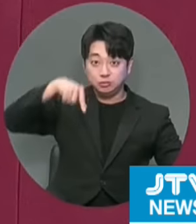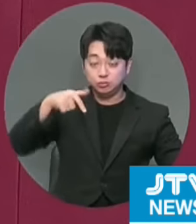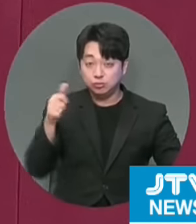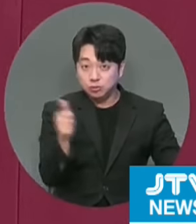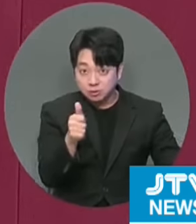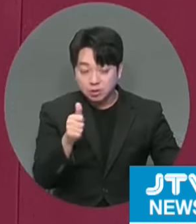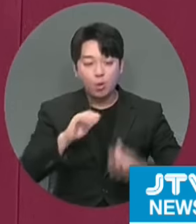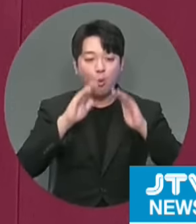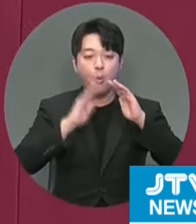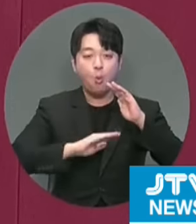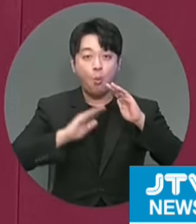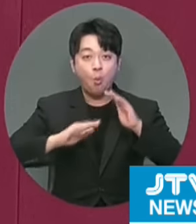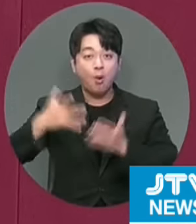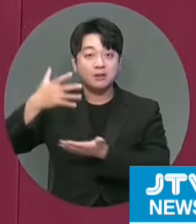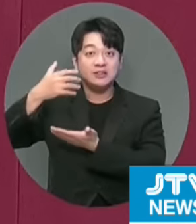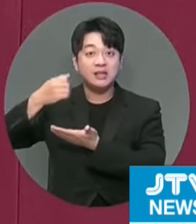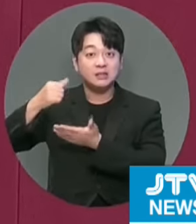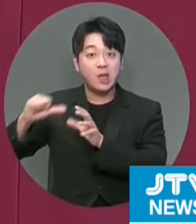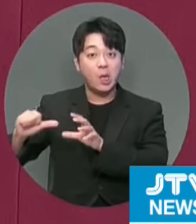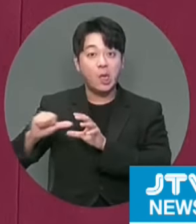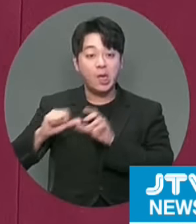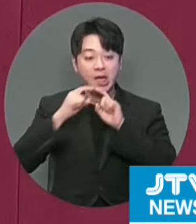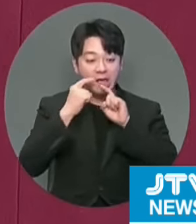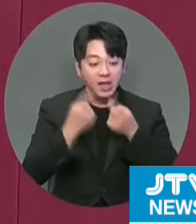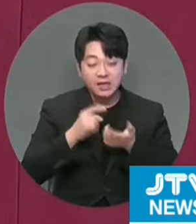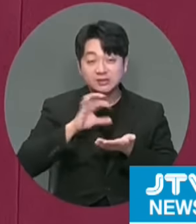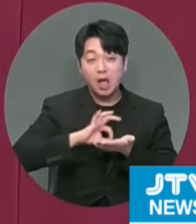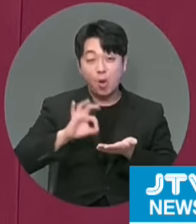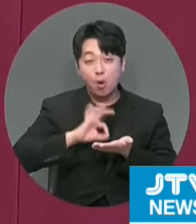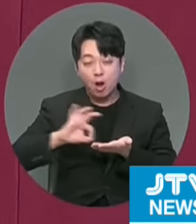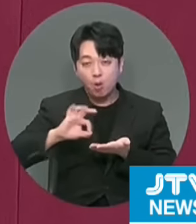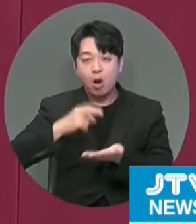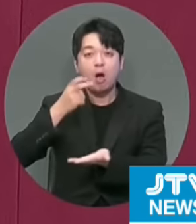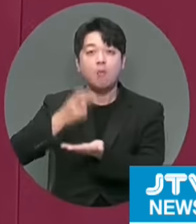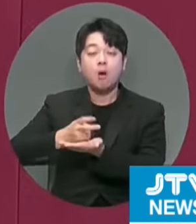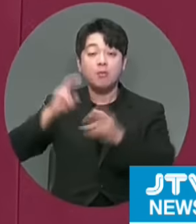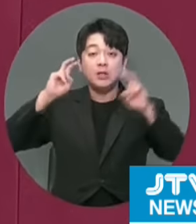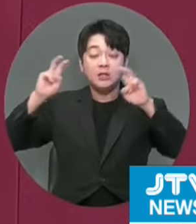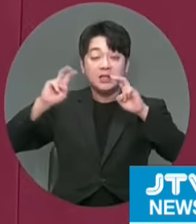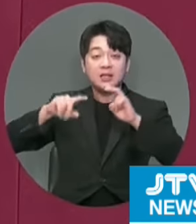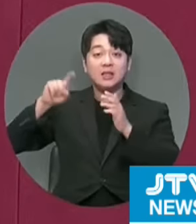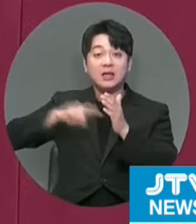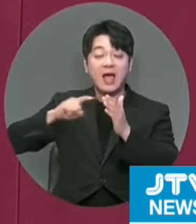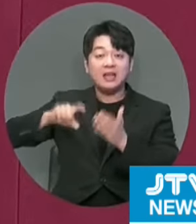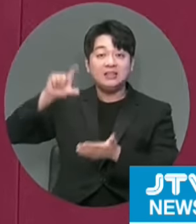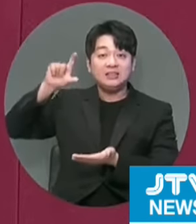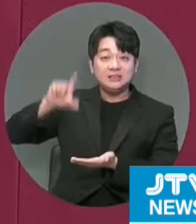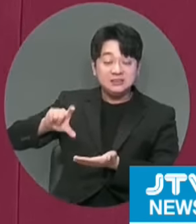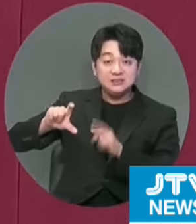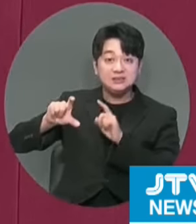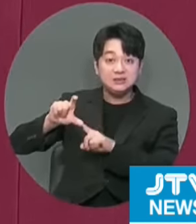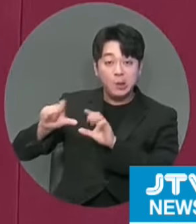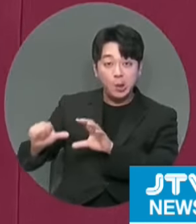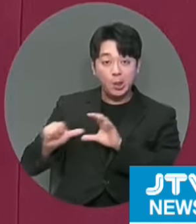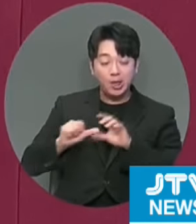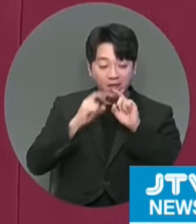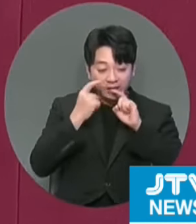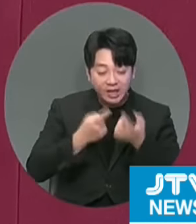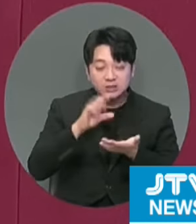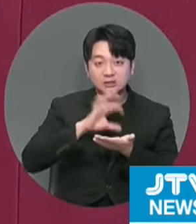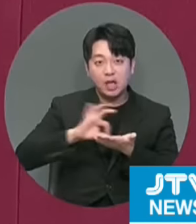돈처럼 쓰고 특히 법인카드를 사적으로 유용한 혐의로 현재 수사를 받고 있습니다. 공영방송